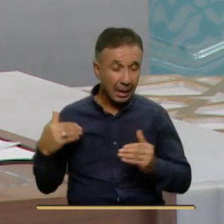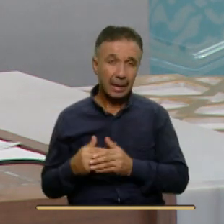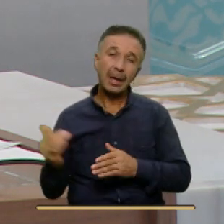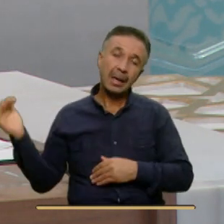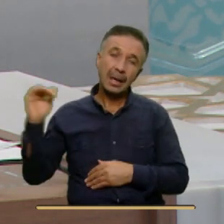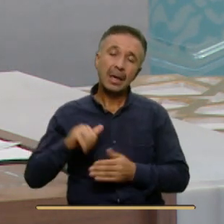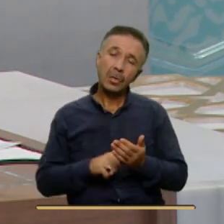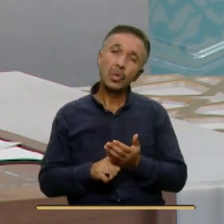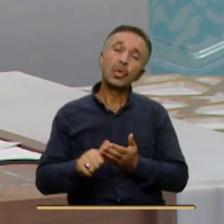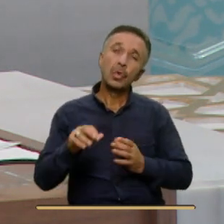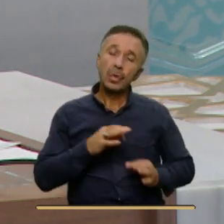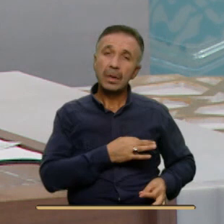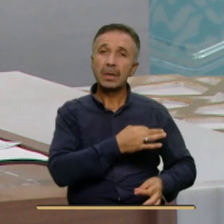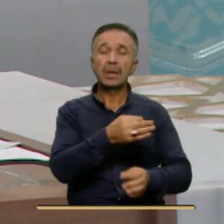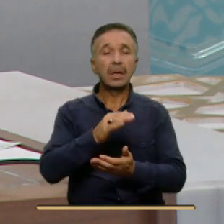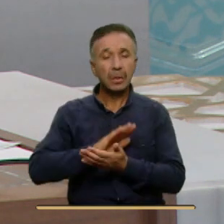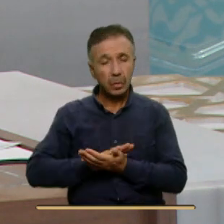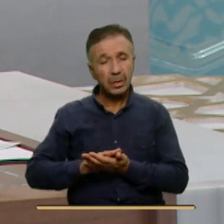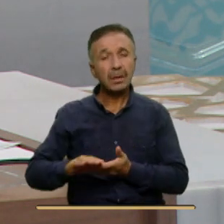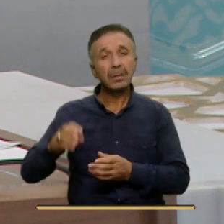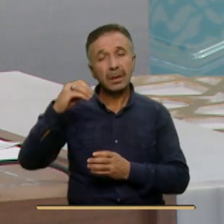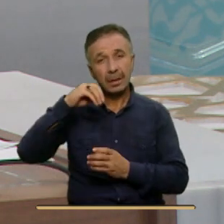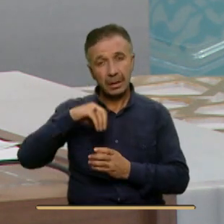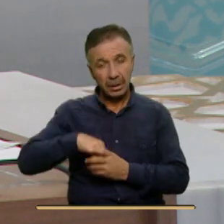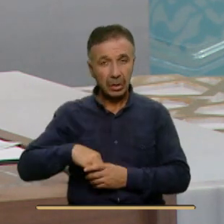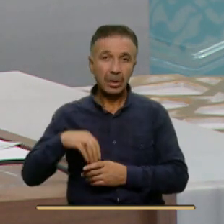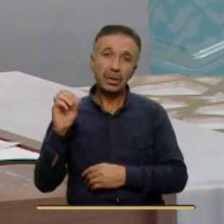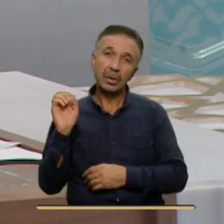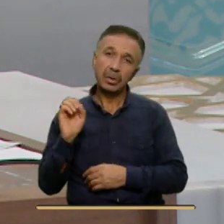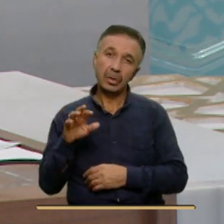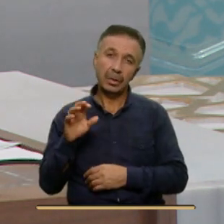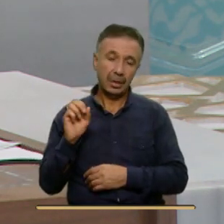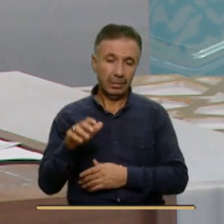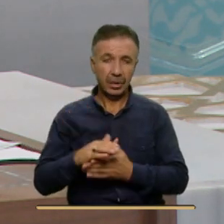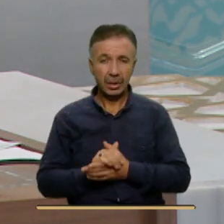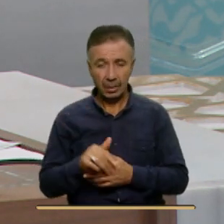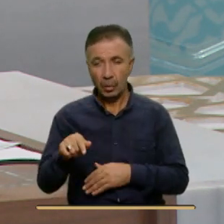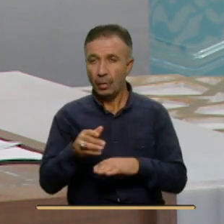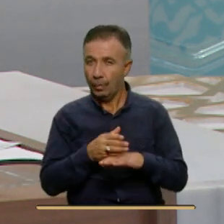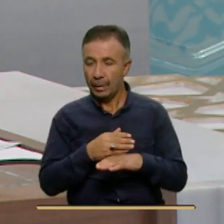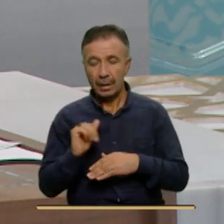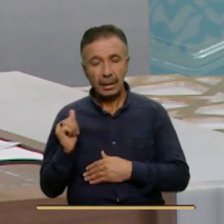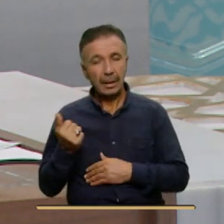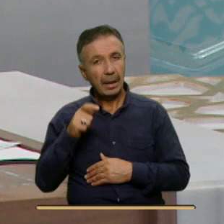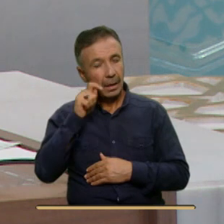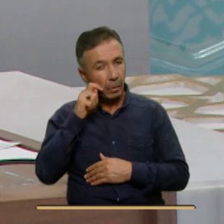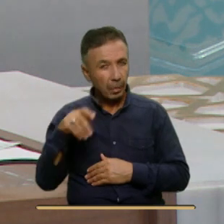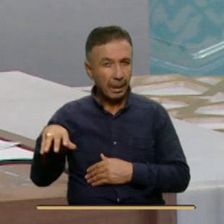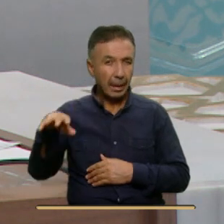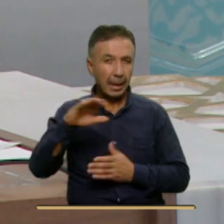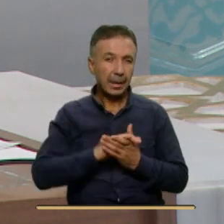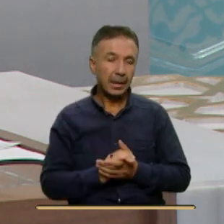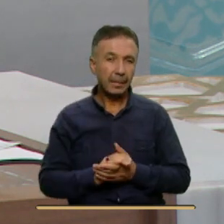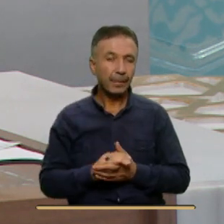bütün insanları ihya etmek için gönderilmiştir. Bu vesileyle değerli müminler,